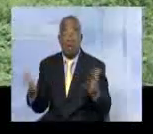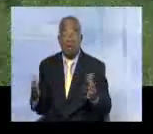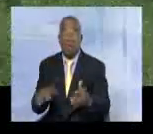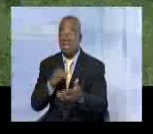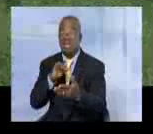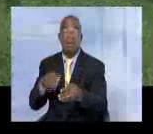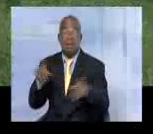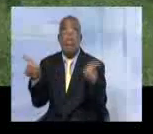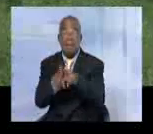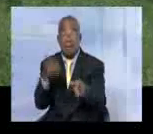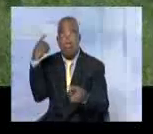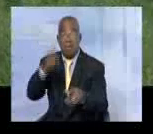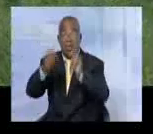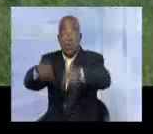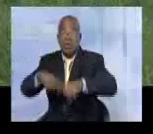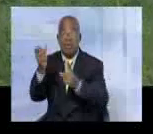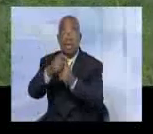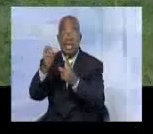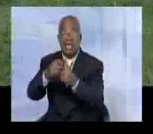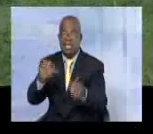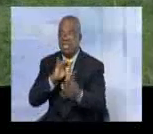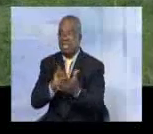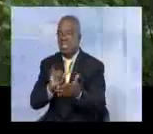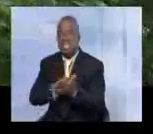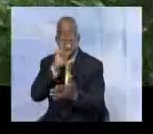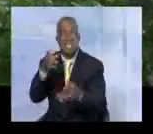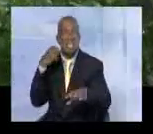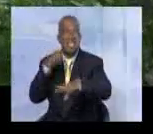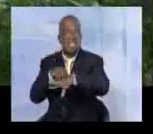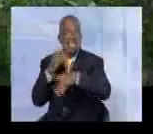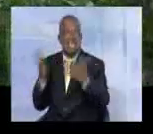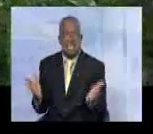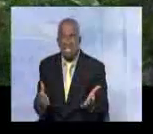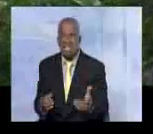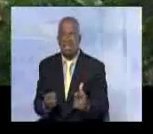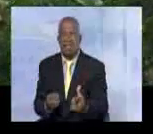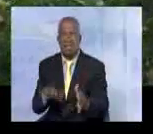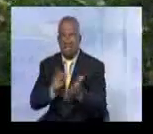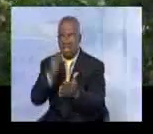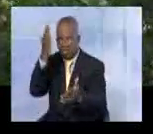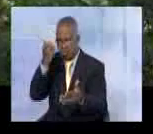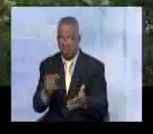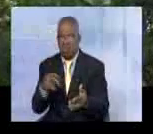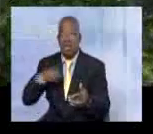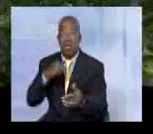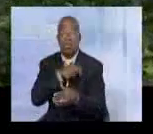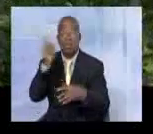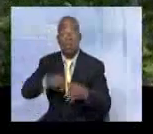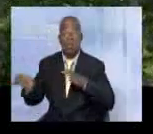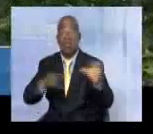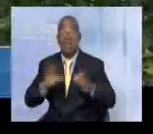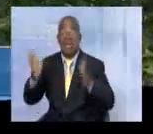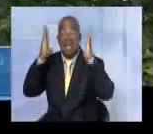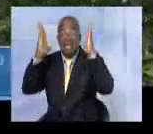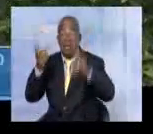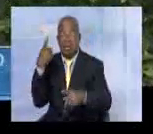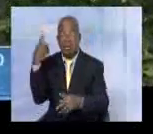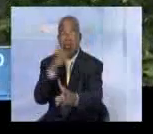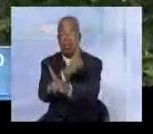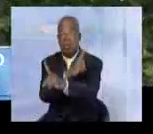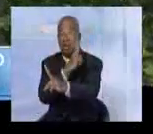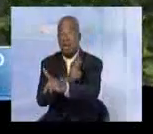clandestins des aires protégées, appliquer les techniques culturales et variétés améliorées développées par les chercheurs en vue de permettre une utilisation